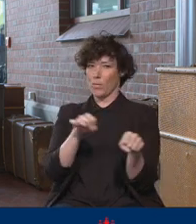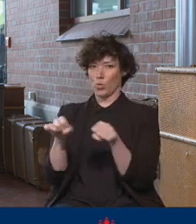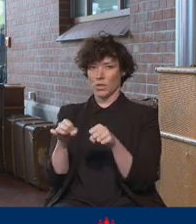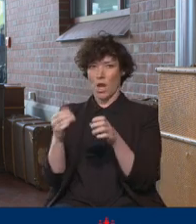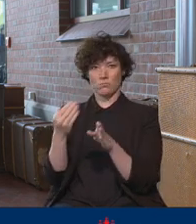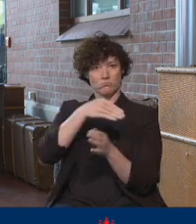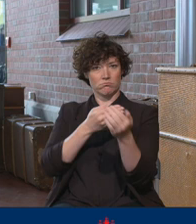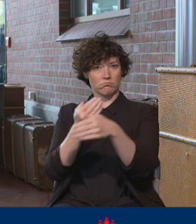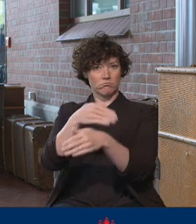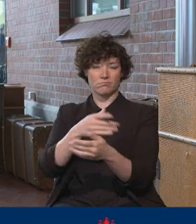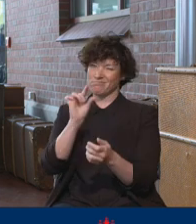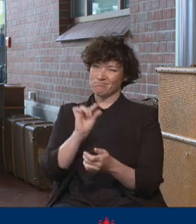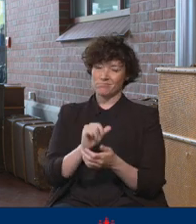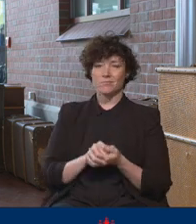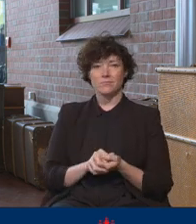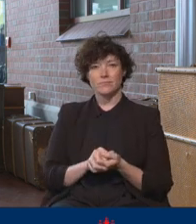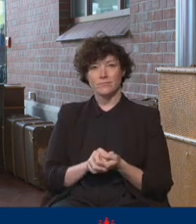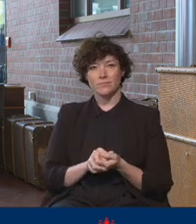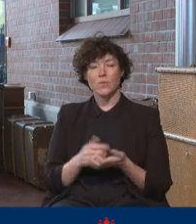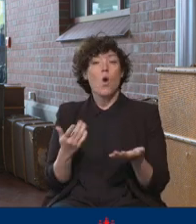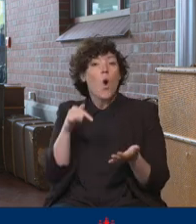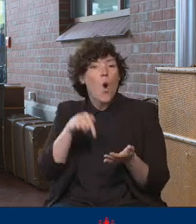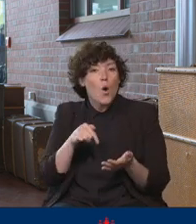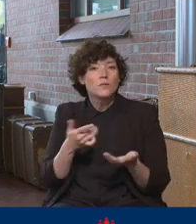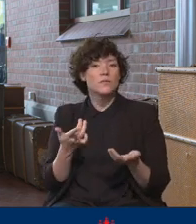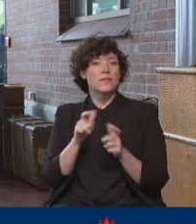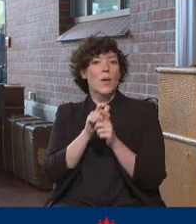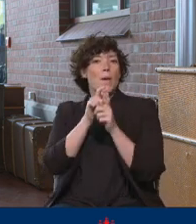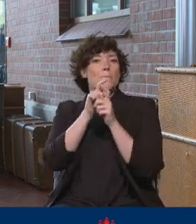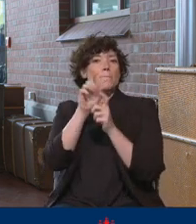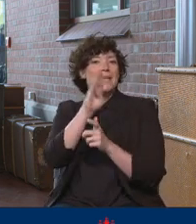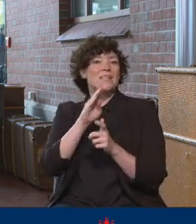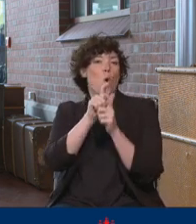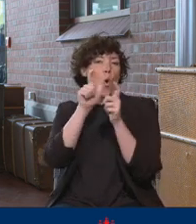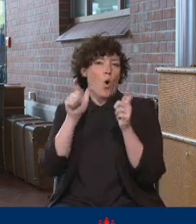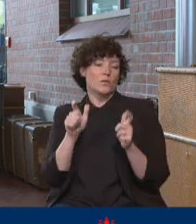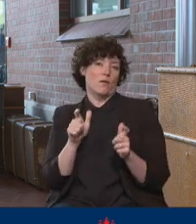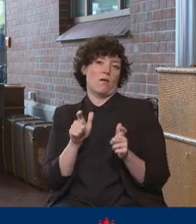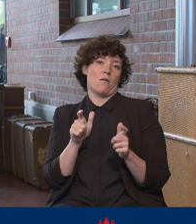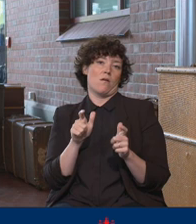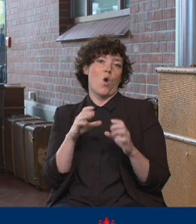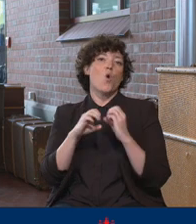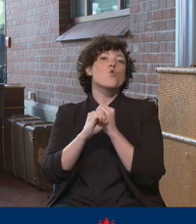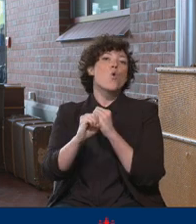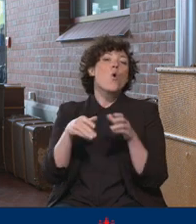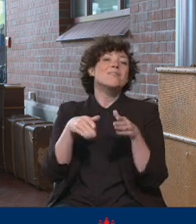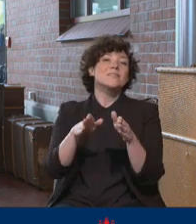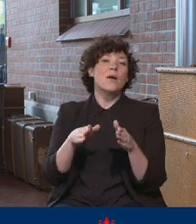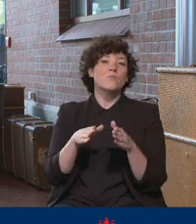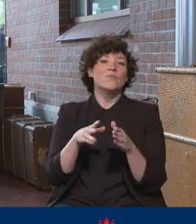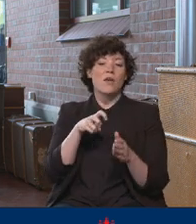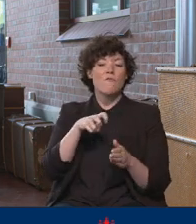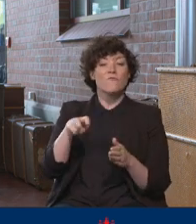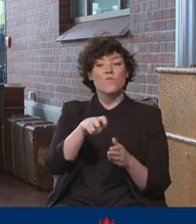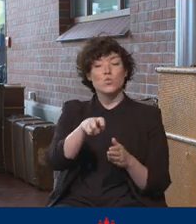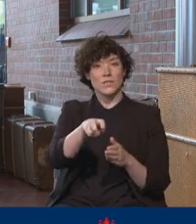heute schon mit dem bonner hören dann weiter nördlich die fußgängerbrücke die nicht barrierefrei ist